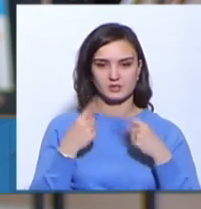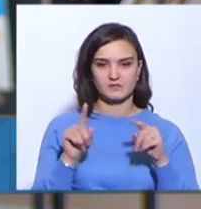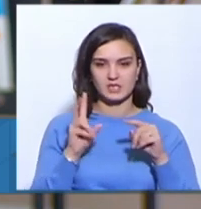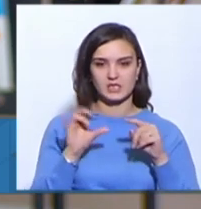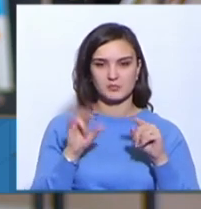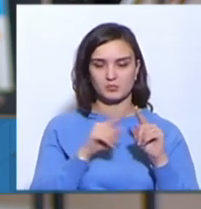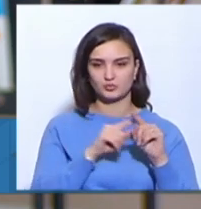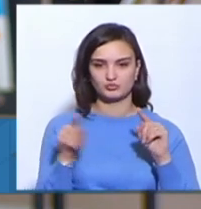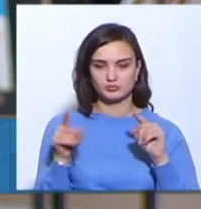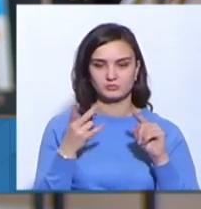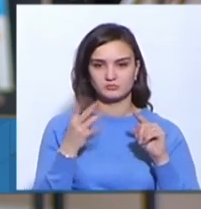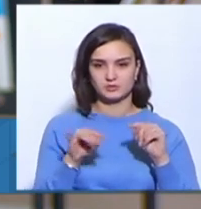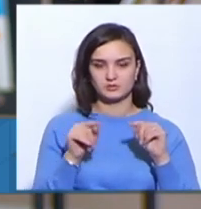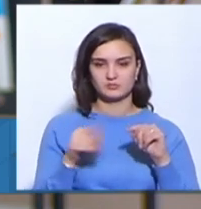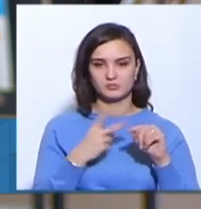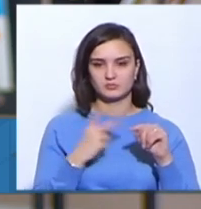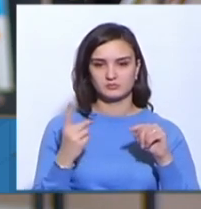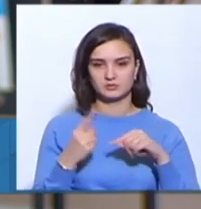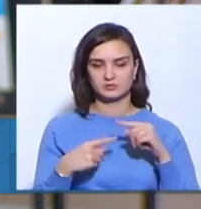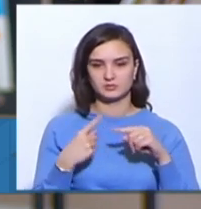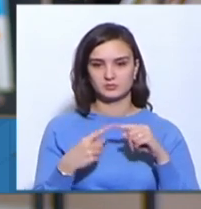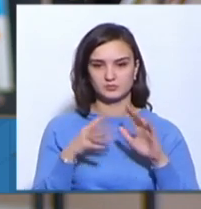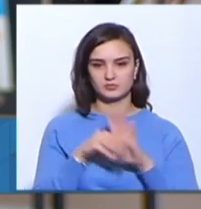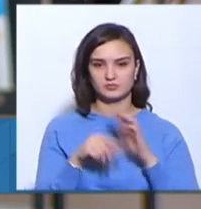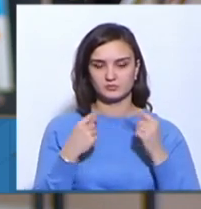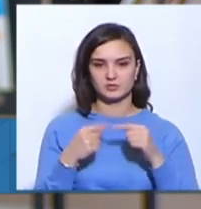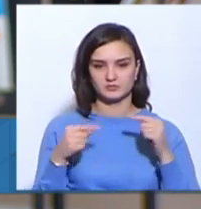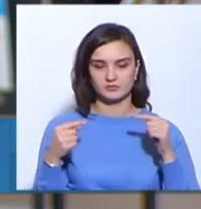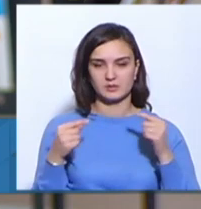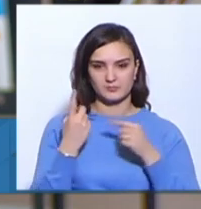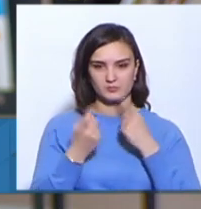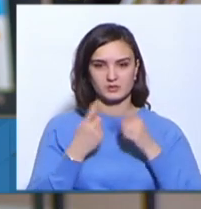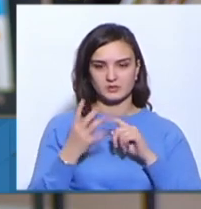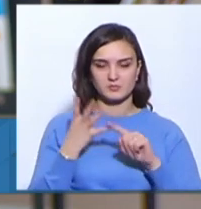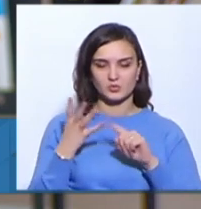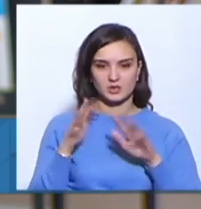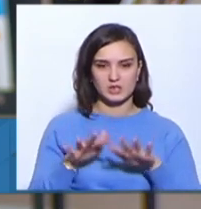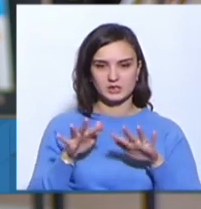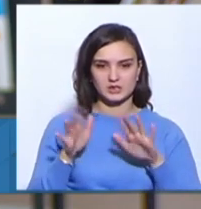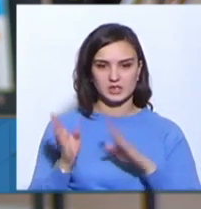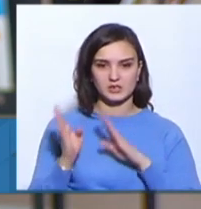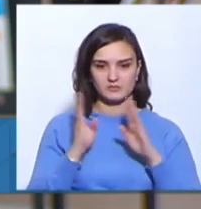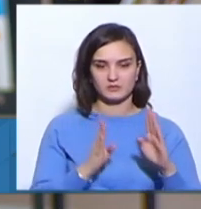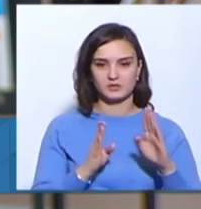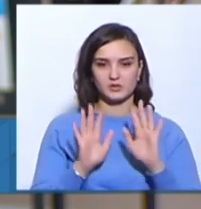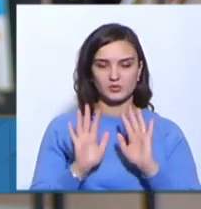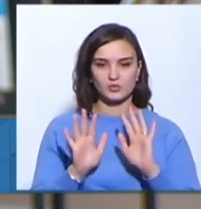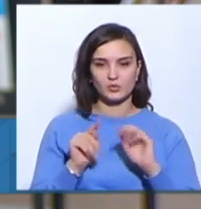კიბოს შორის. თუმცაღა 21 საუკუნეში სხვადასხვა მონაცემებით მე-4 ადგილზე გადავიდა,